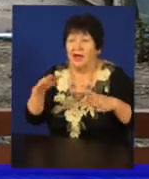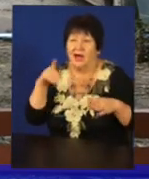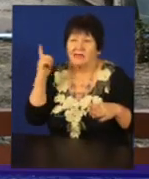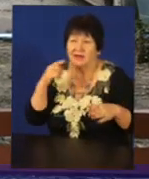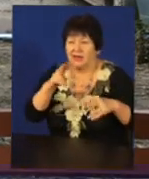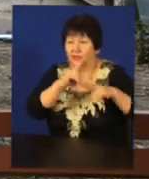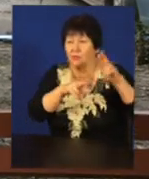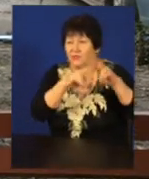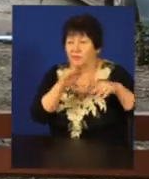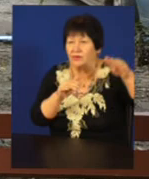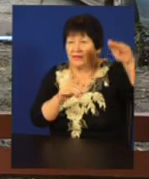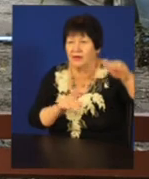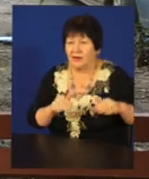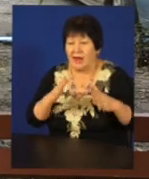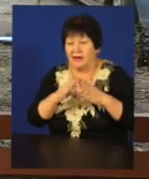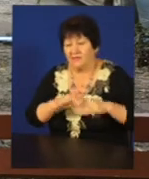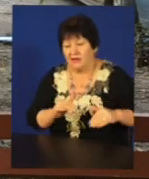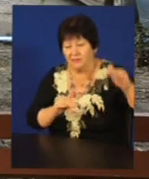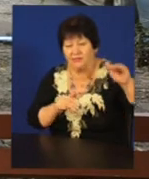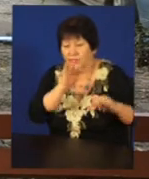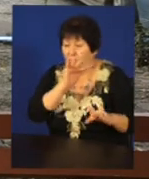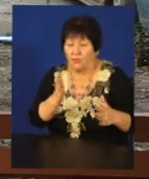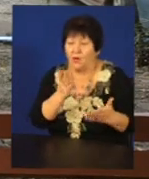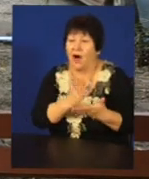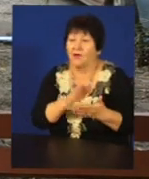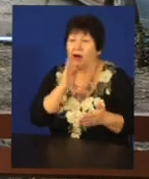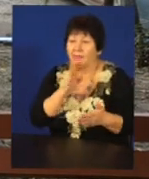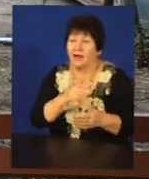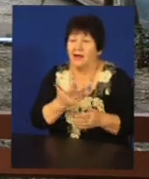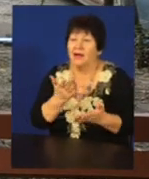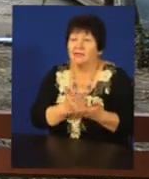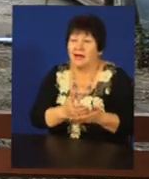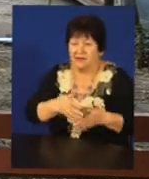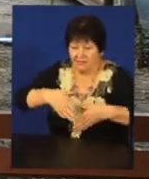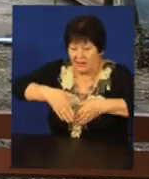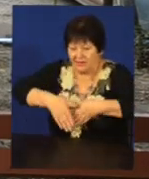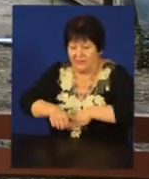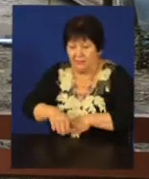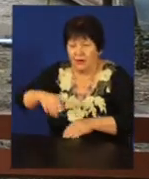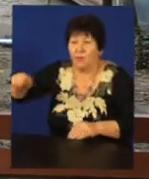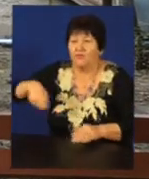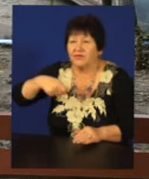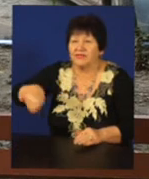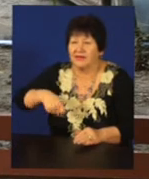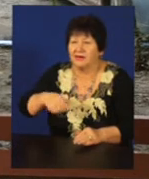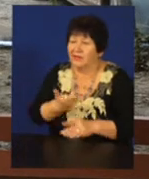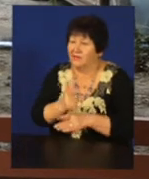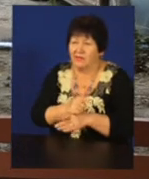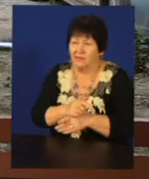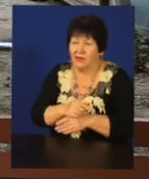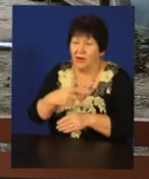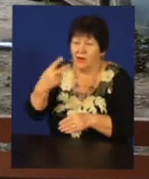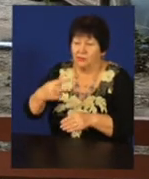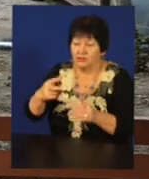sunt construiți, nu dispun de apă, chiar dacă își sapă un gospodar o fântână, e foarte undeva